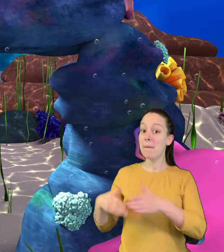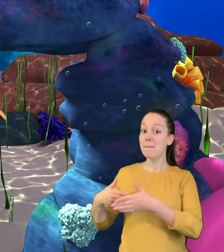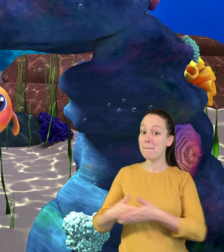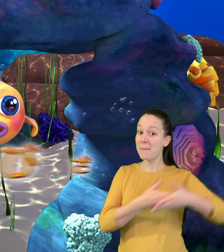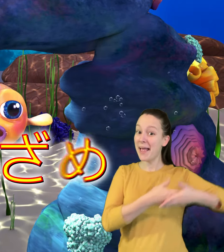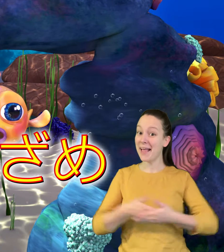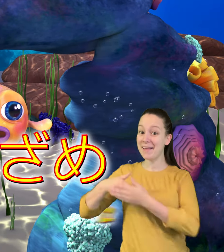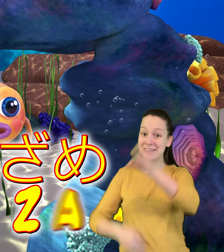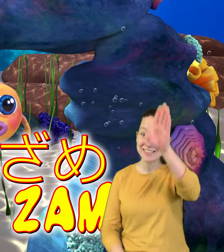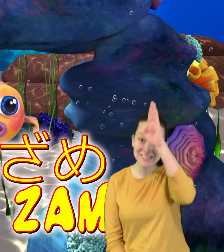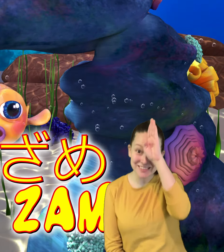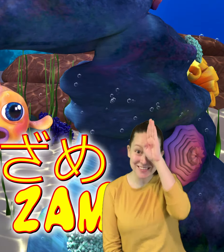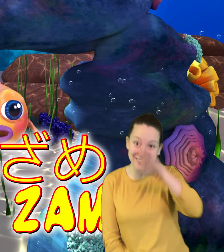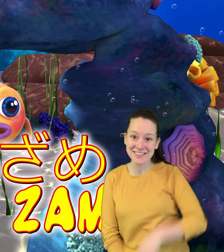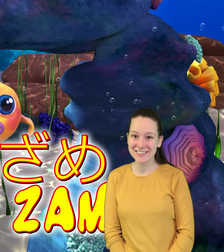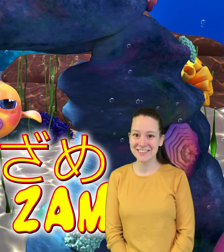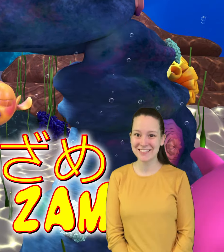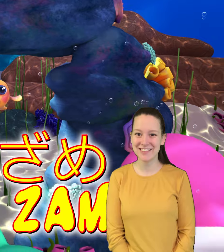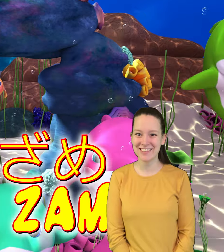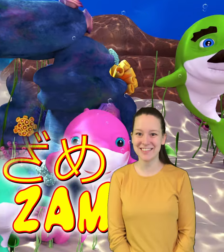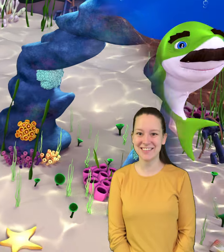終わりちび